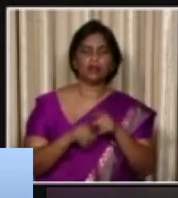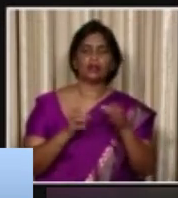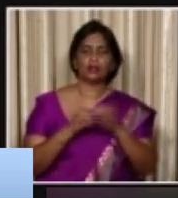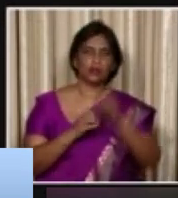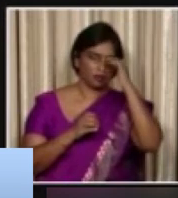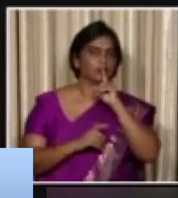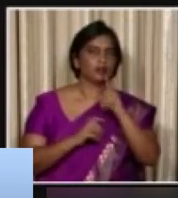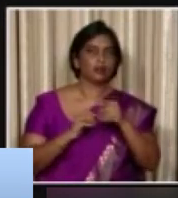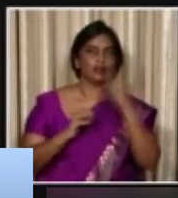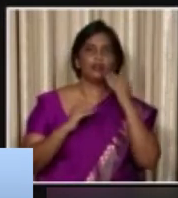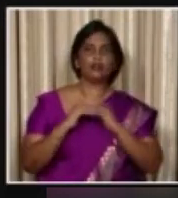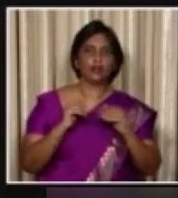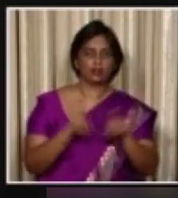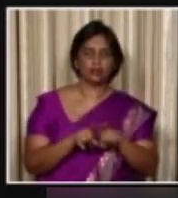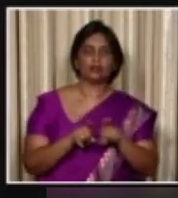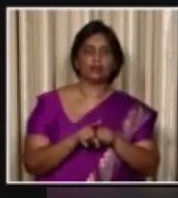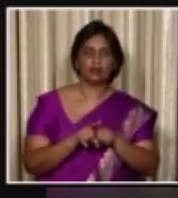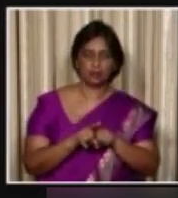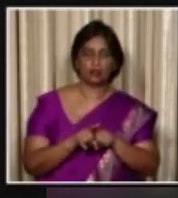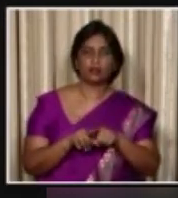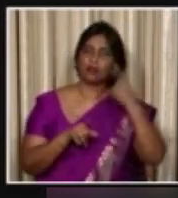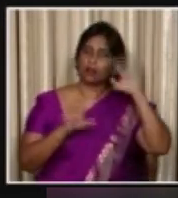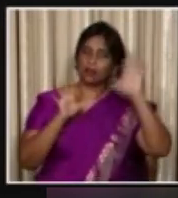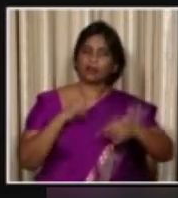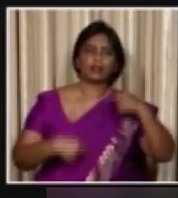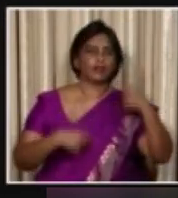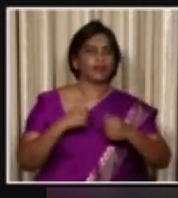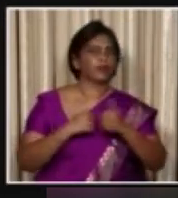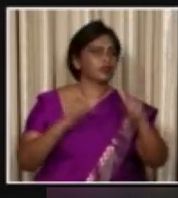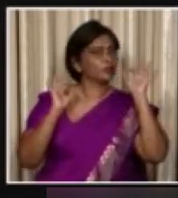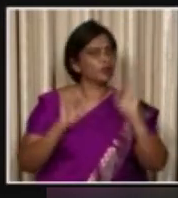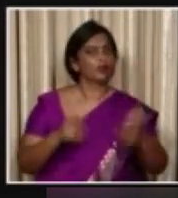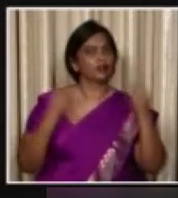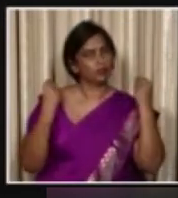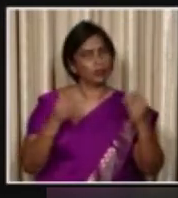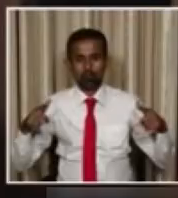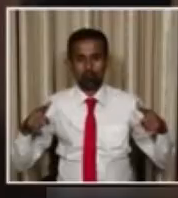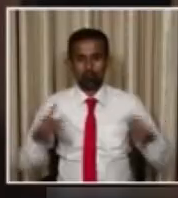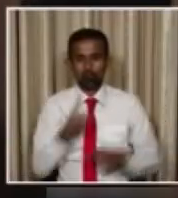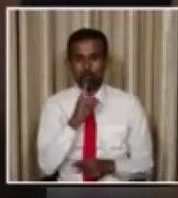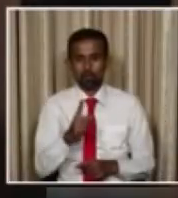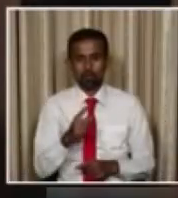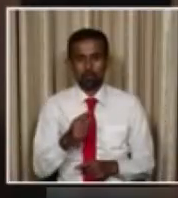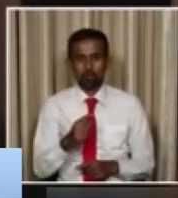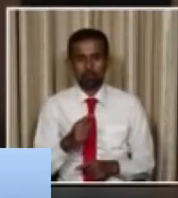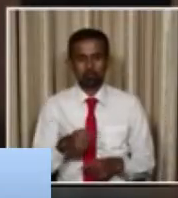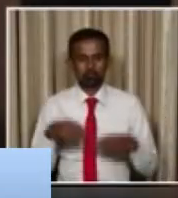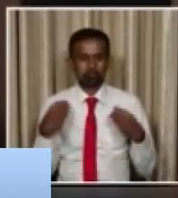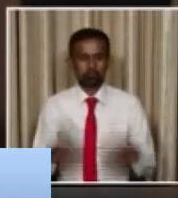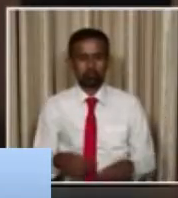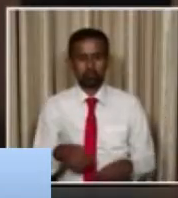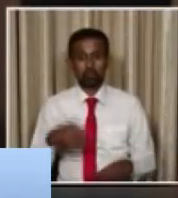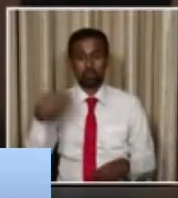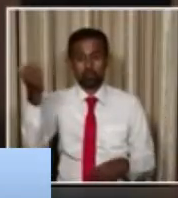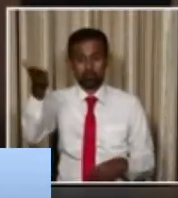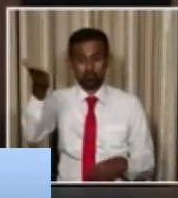වෙන තිල්ලා සිටිනවා ගේනගෙන ඕන දෙයක් කනල්ලා මේකේ විවාද කරන්න ගන්න එපා. අද මොනතරම් ප්‍රශ්න තියෙනවද ජනතාවට? මස්ත බාදුව කියලා එකක් තිබේ එහා පැත්තේ